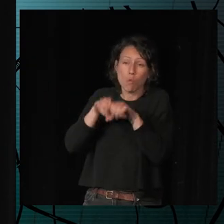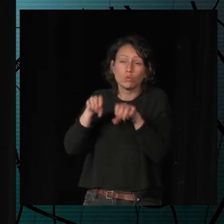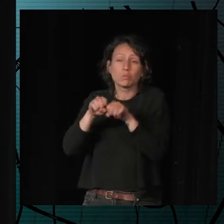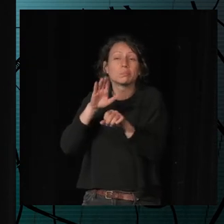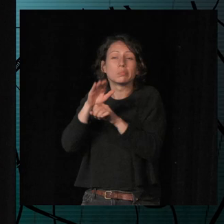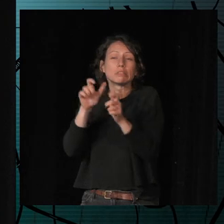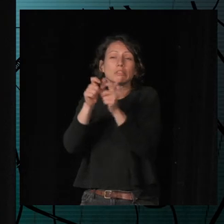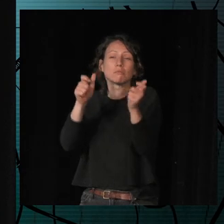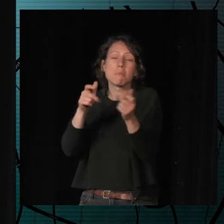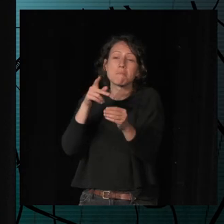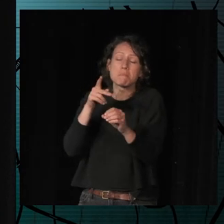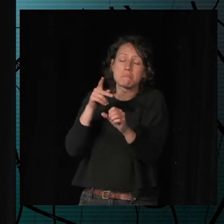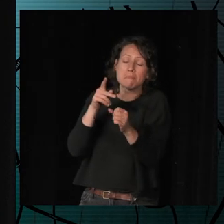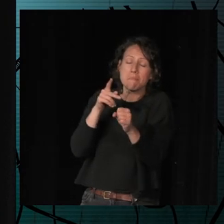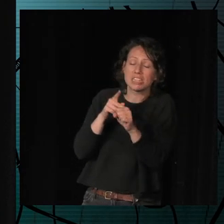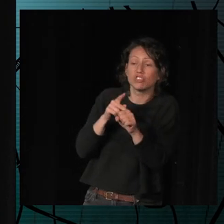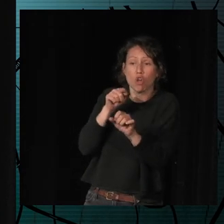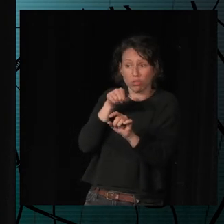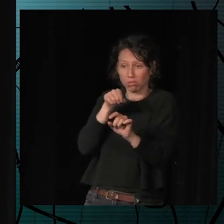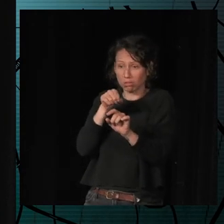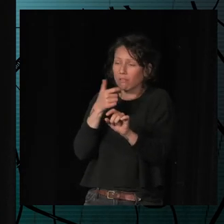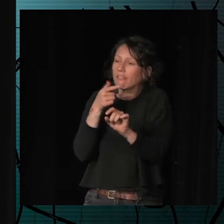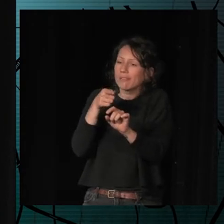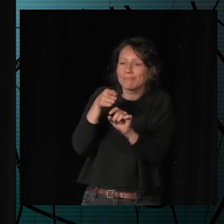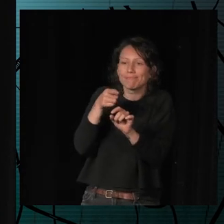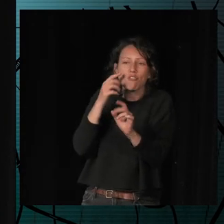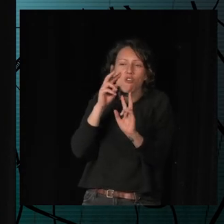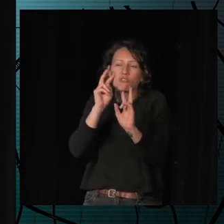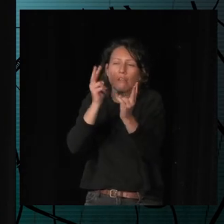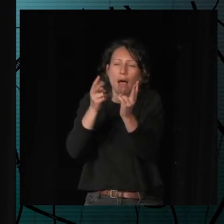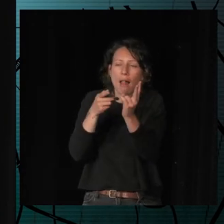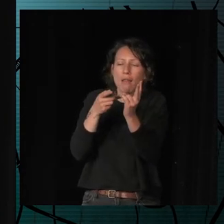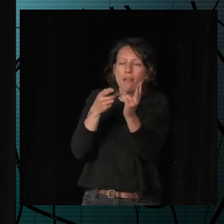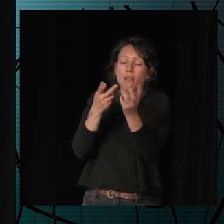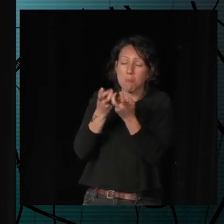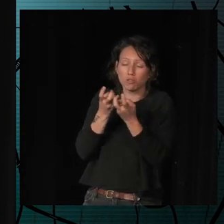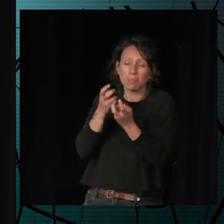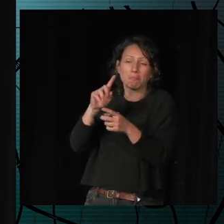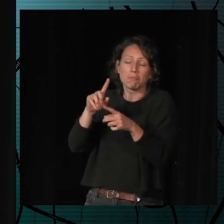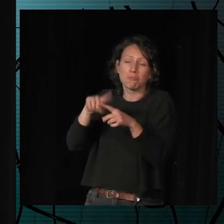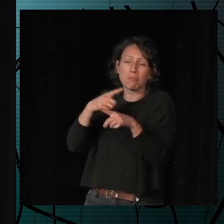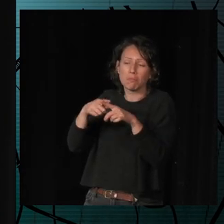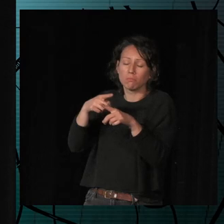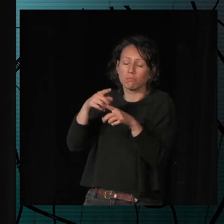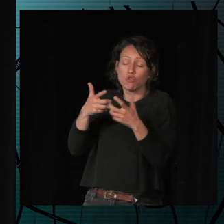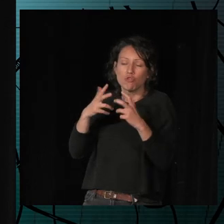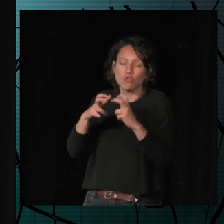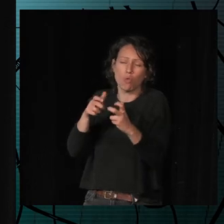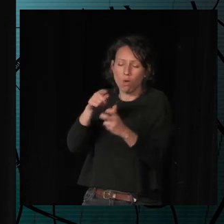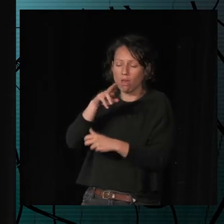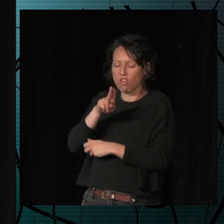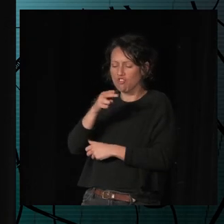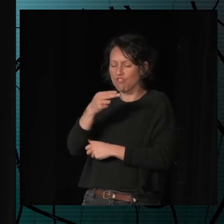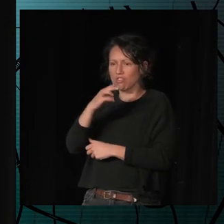et d'une tendance qui veut que certains personnages notamment dans Uncharted euh qui voit le héros devant un panorama